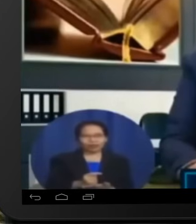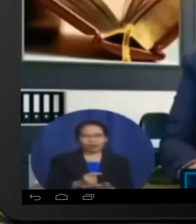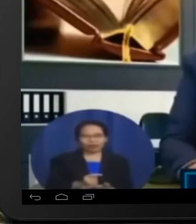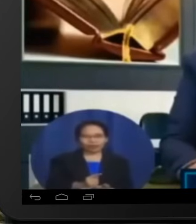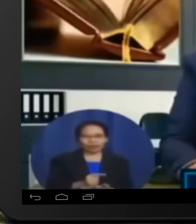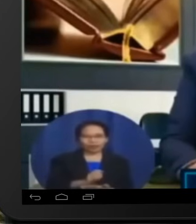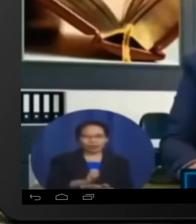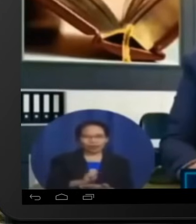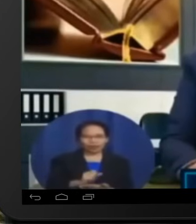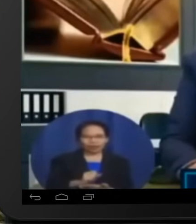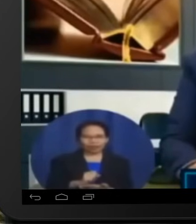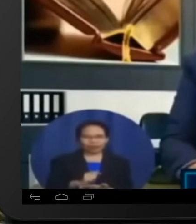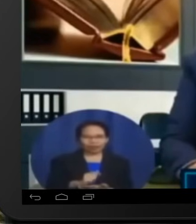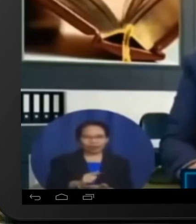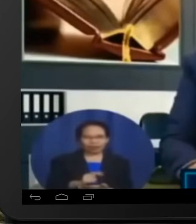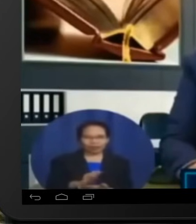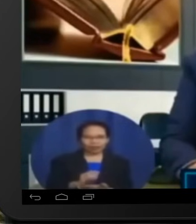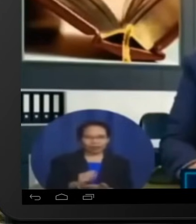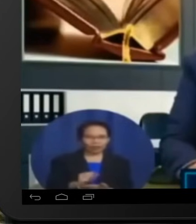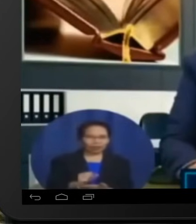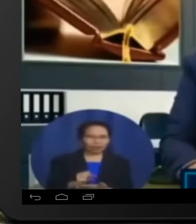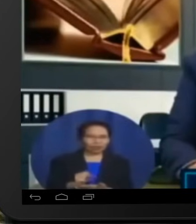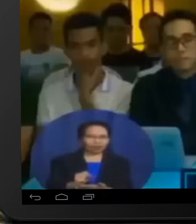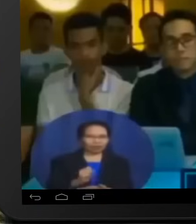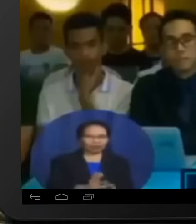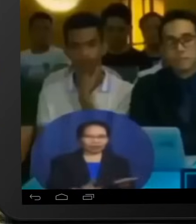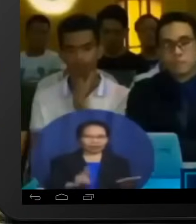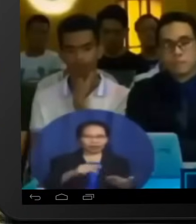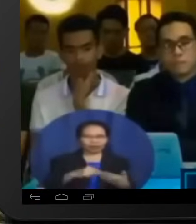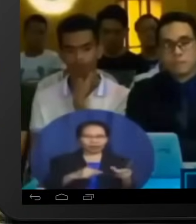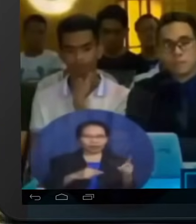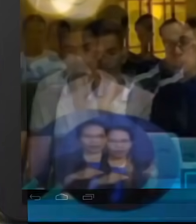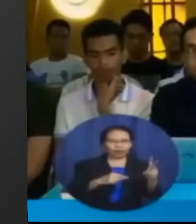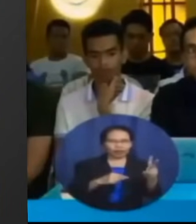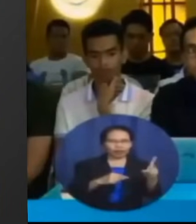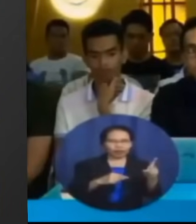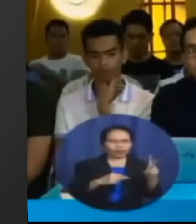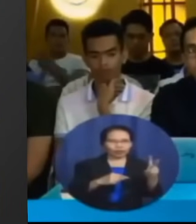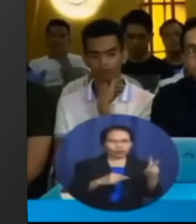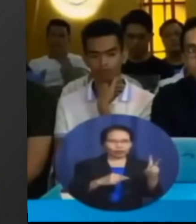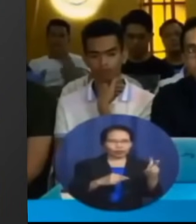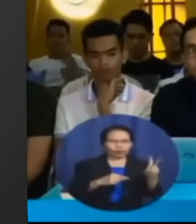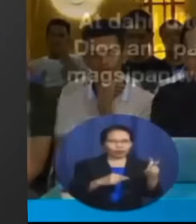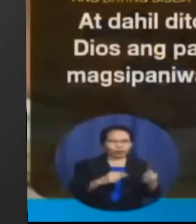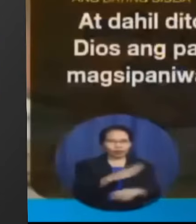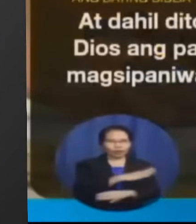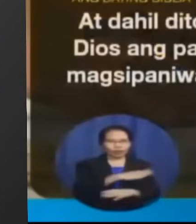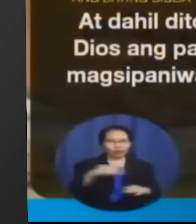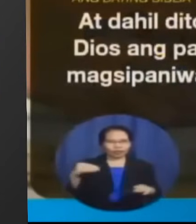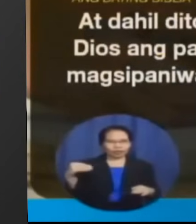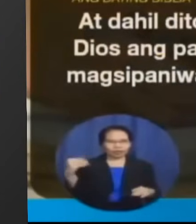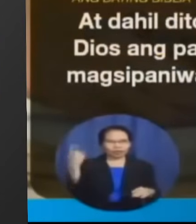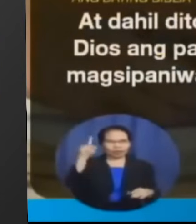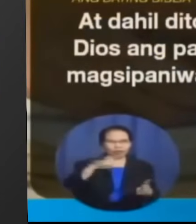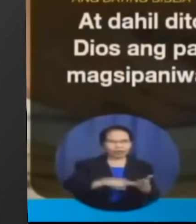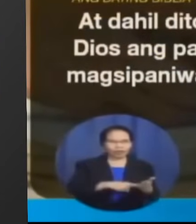Sa Tesalonica, ikalawang Tesalonica, 2:11-12. At dahil